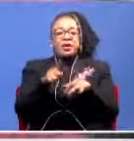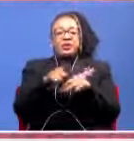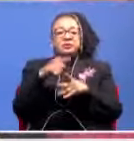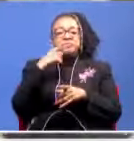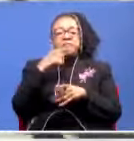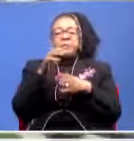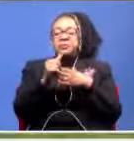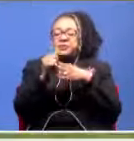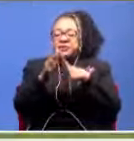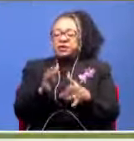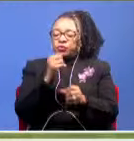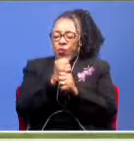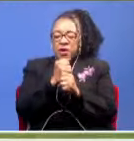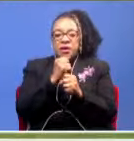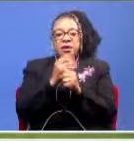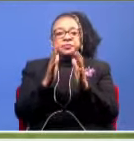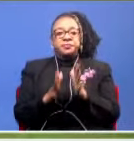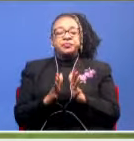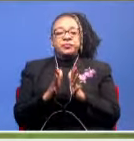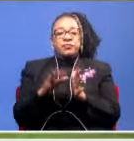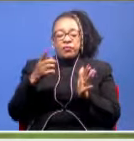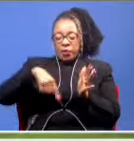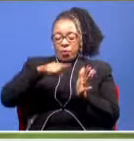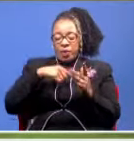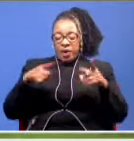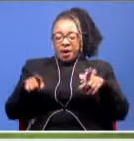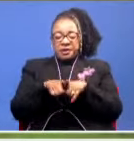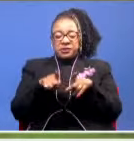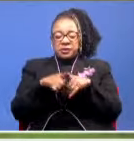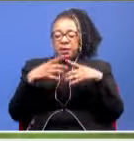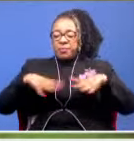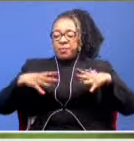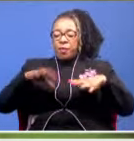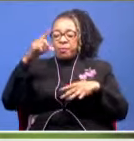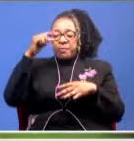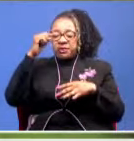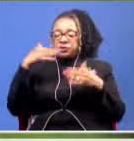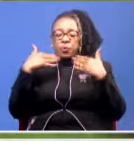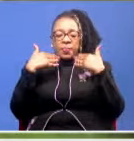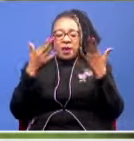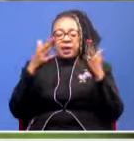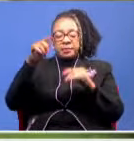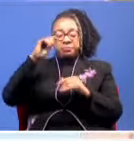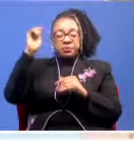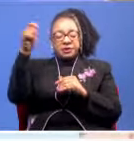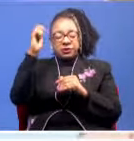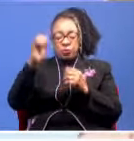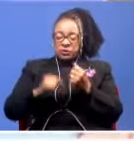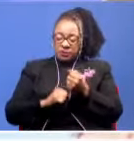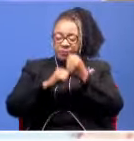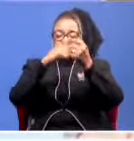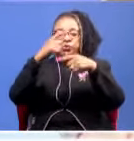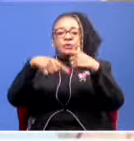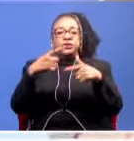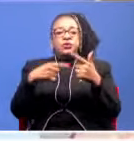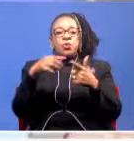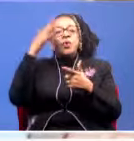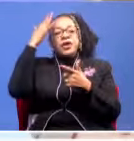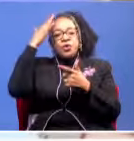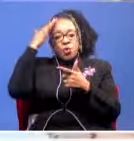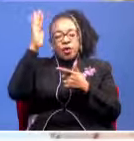kiongozi mchapakazi. Sisi kama wapwani tunasema ni shukrani sana Mheshimiwa Rais, na tutaendelea kuunga mkono. Najua kazi yake